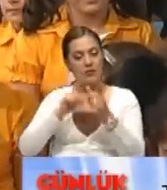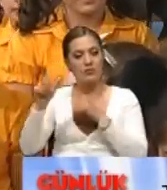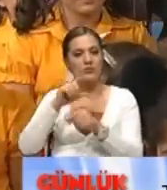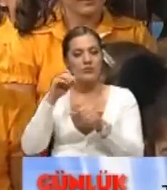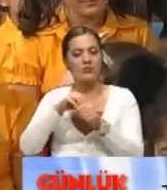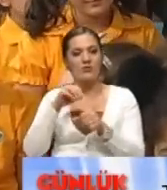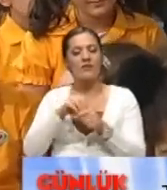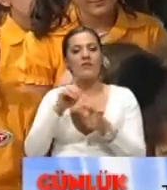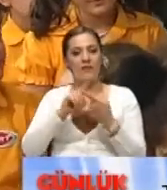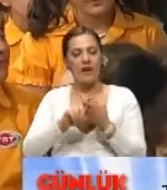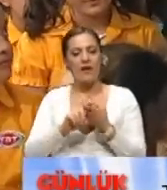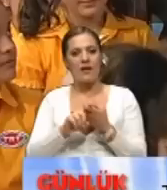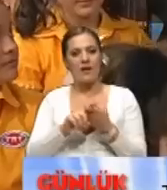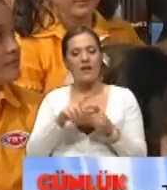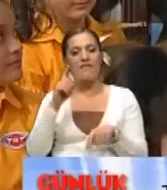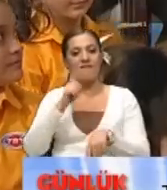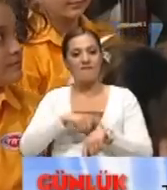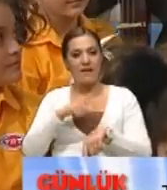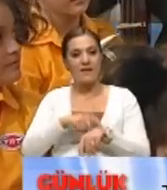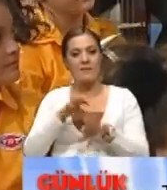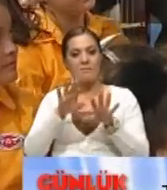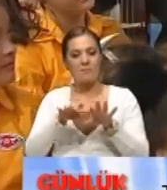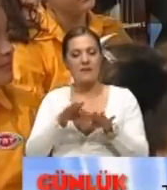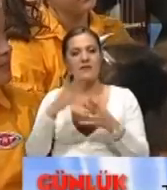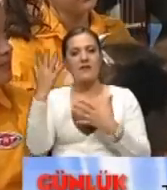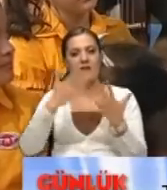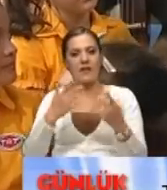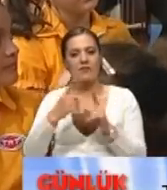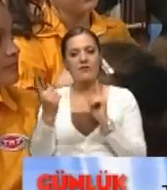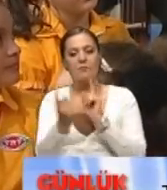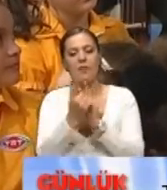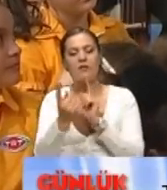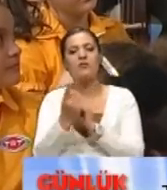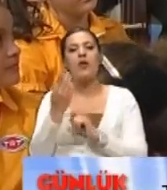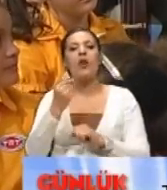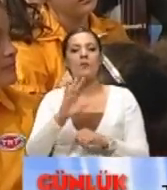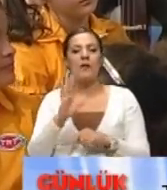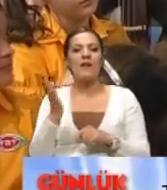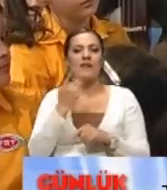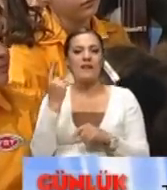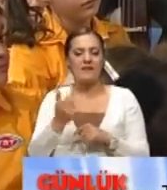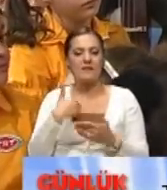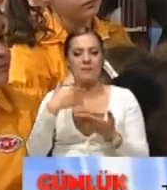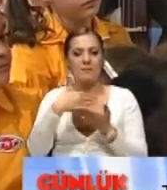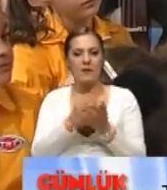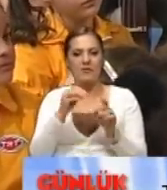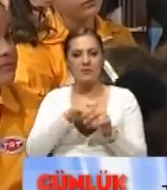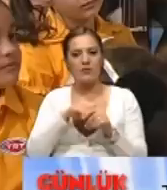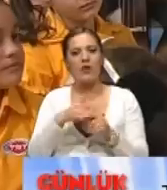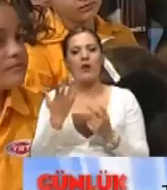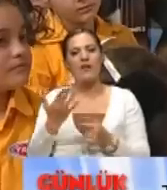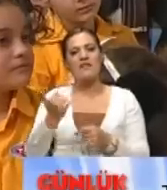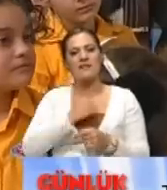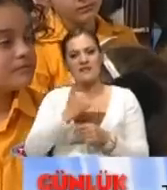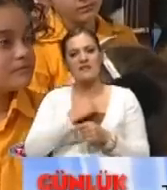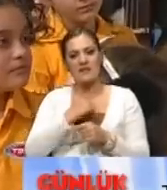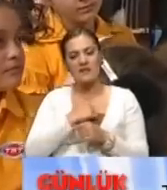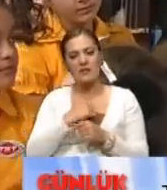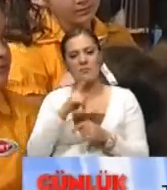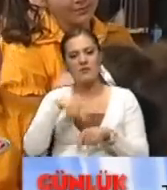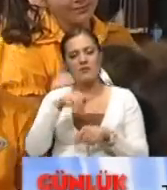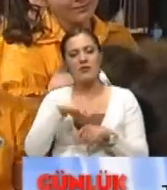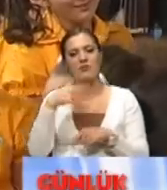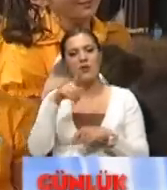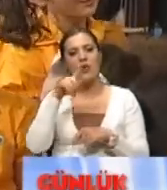dönüşlerden. Ve vakitlerini bilgisayarın ve televizyonun başında geçirmiyorlar en azından. Niye? Çünkü parçalarımız sıkılıyorlar. Çünkü. Evet, bir